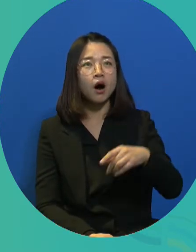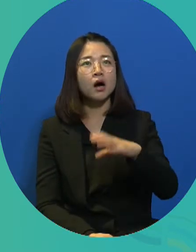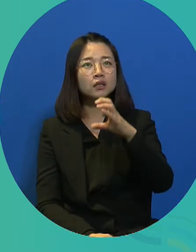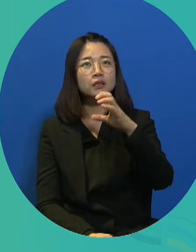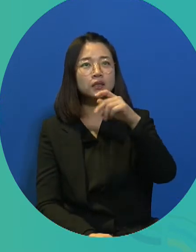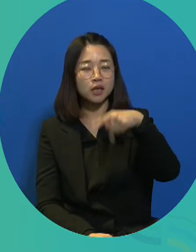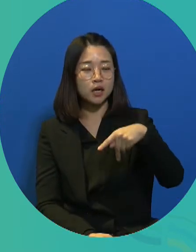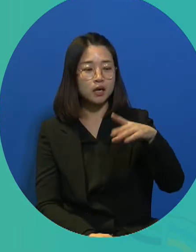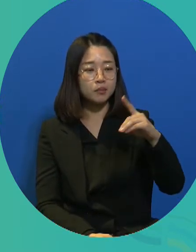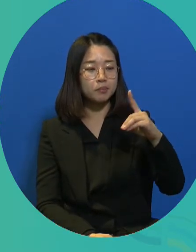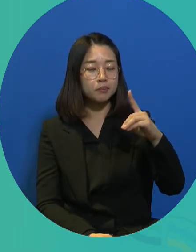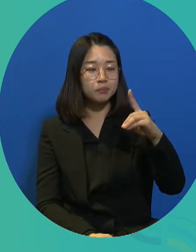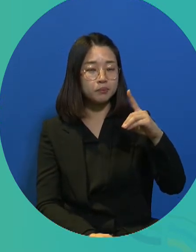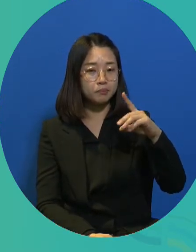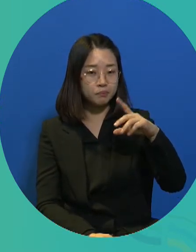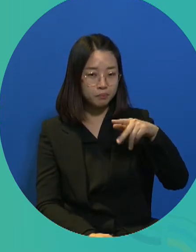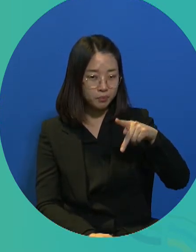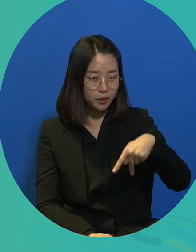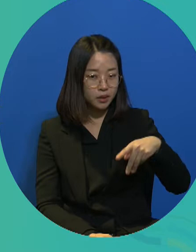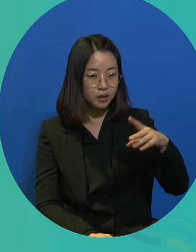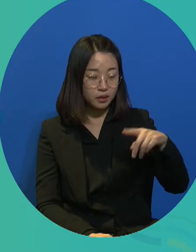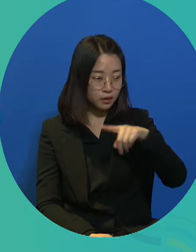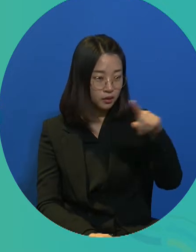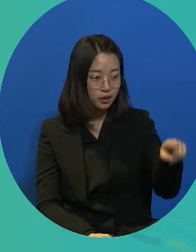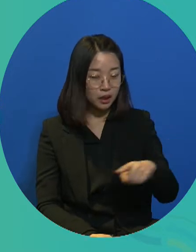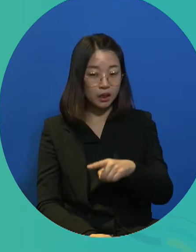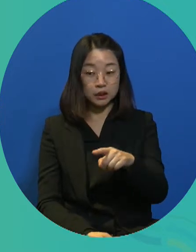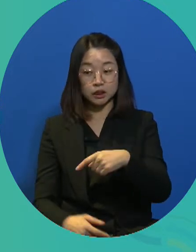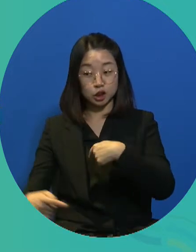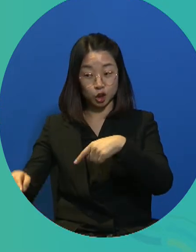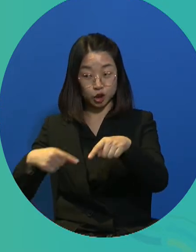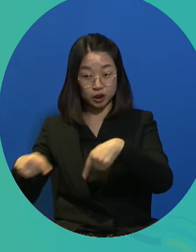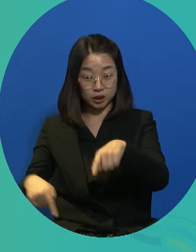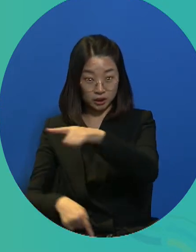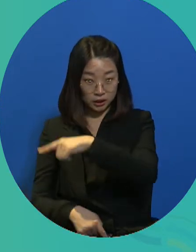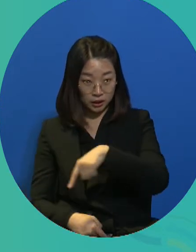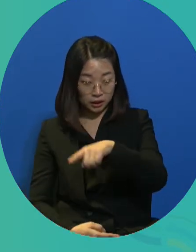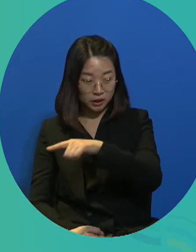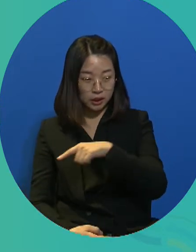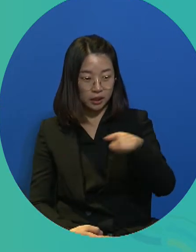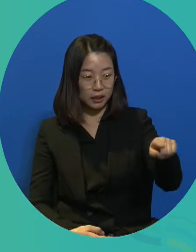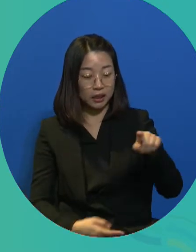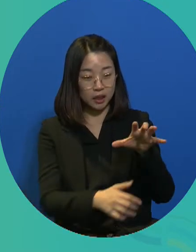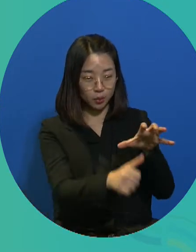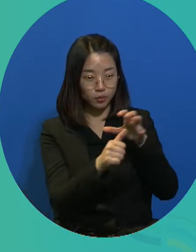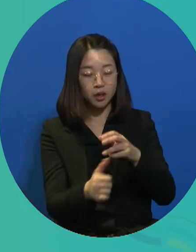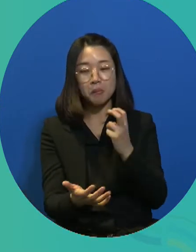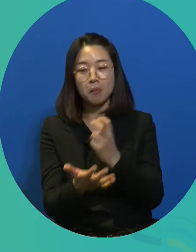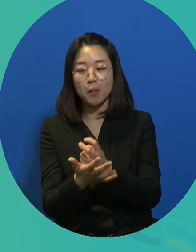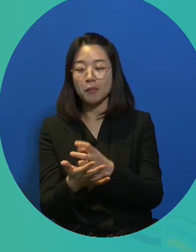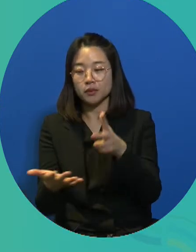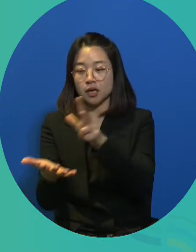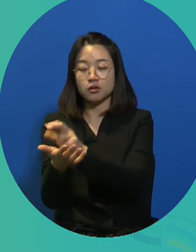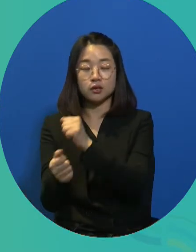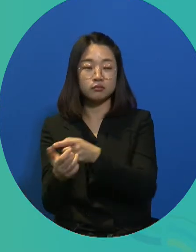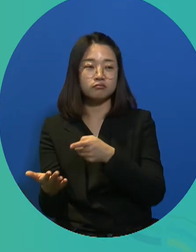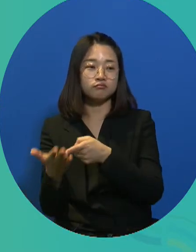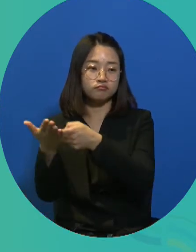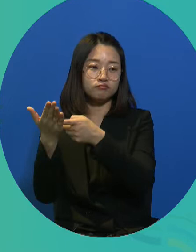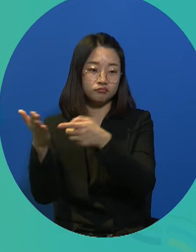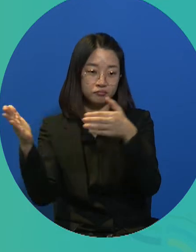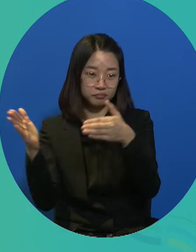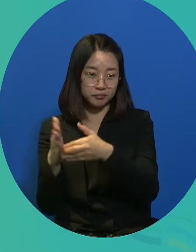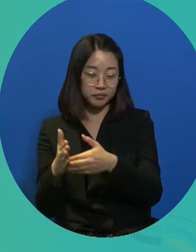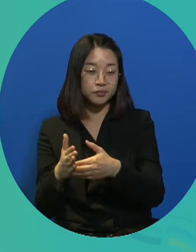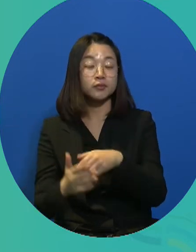됐었고 많은 그 전체 야당 인사들이 당선이 되면 국내법 제정을 하겠다고 선언을 했었고 스코틀랜드